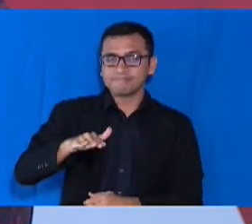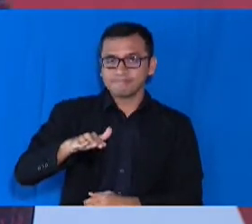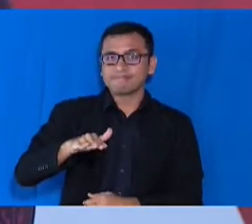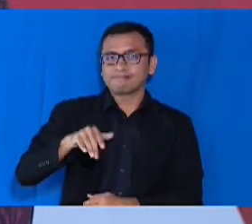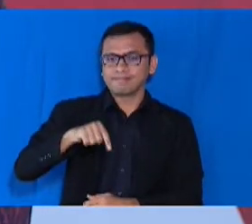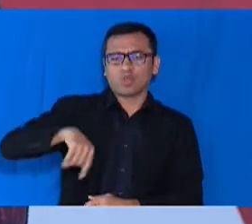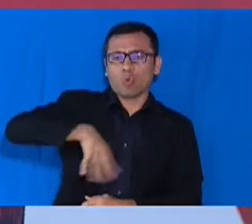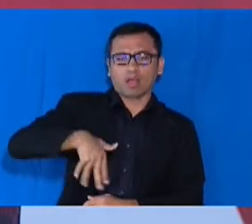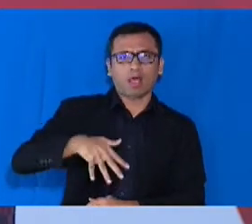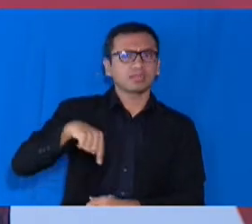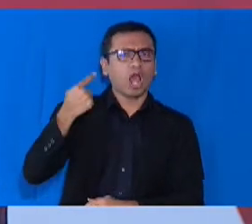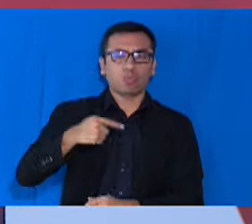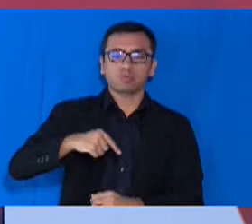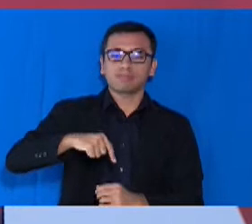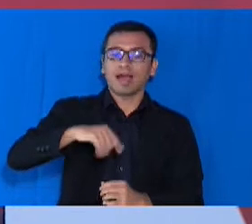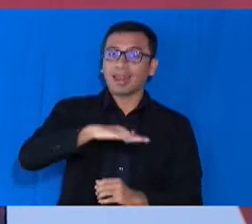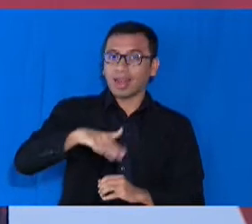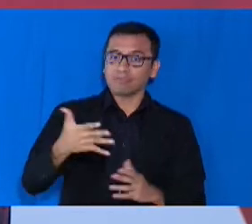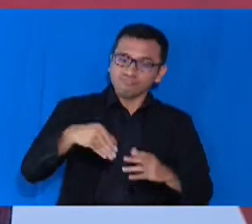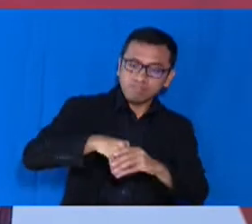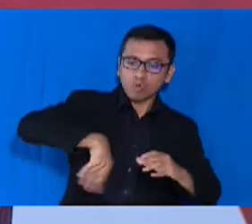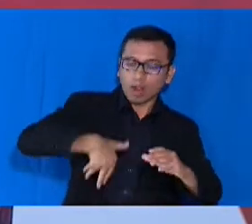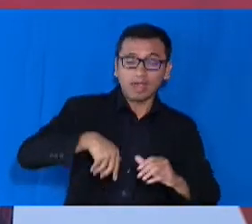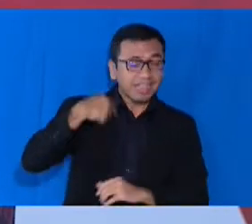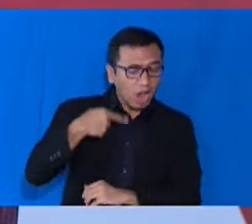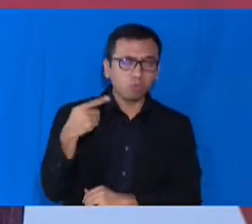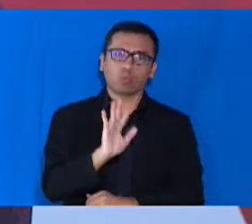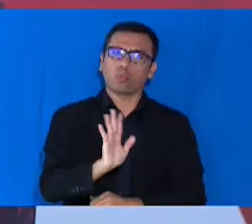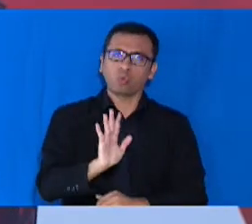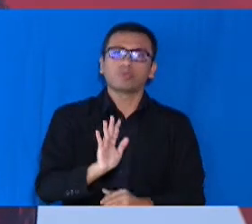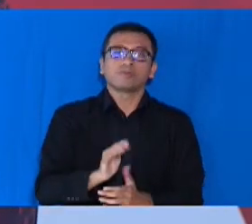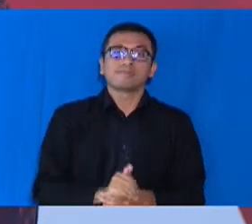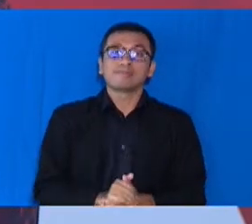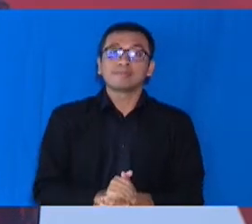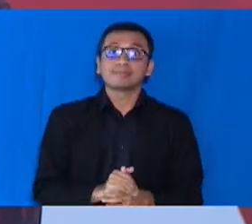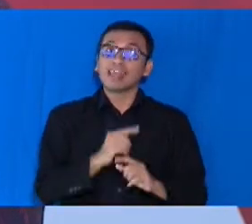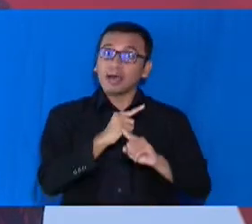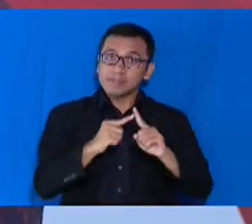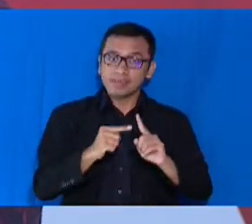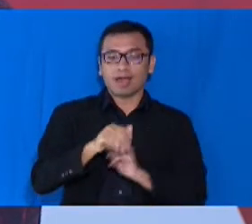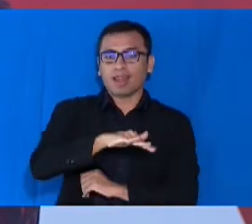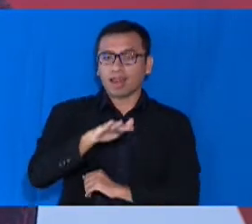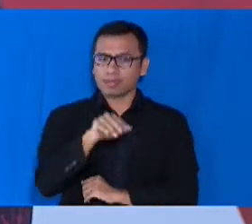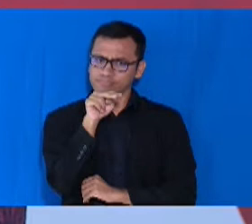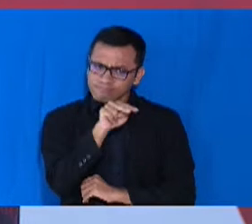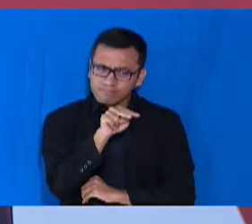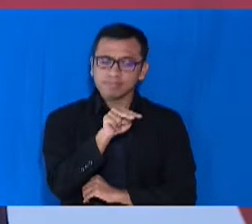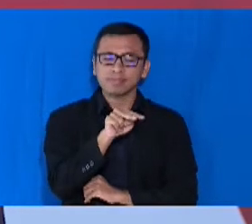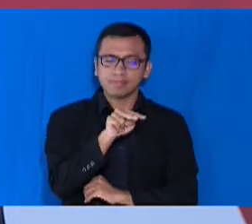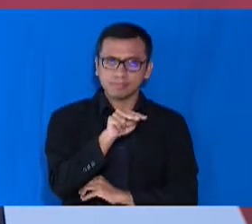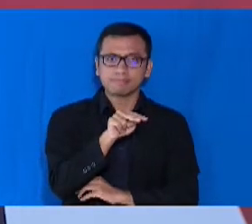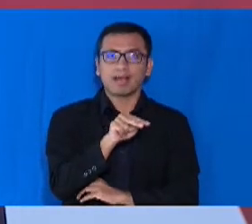keluarga. Kita juga harus melihat bahwa ada anak-anak,